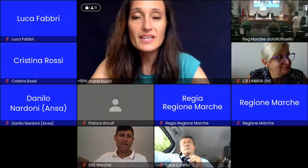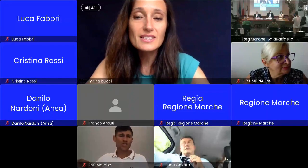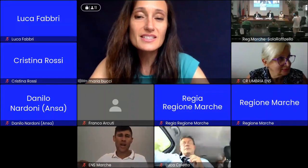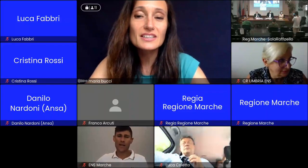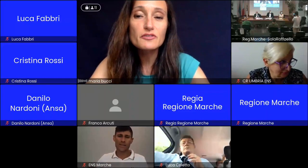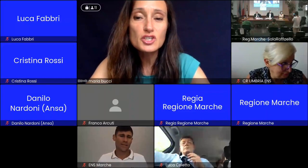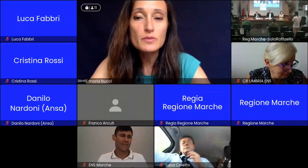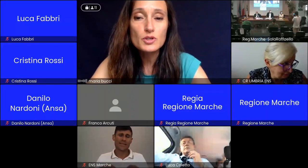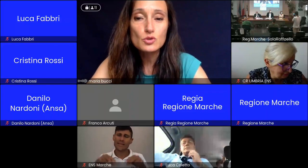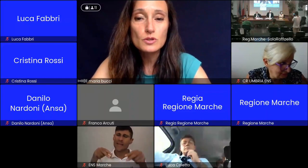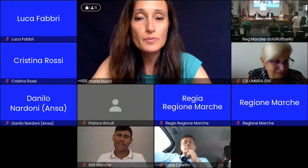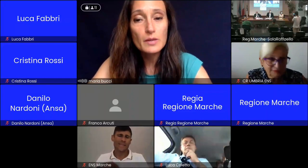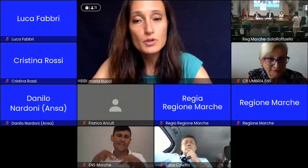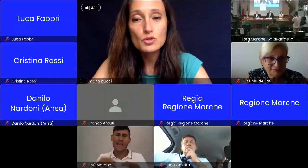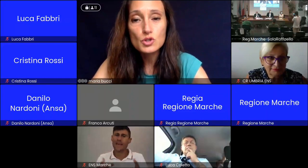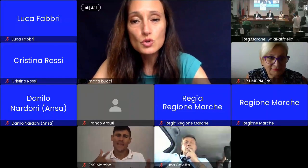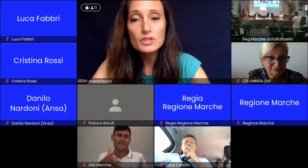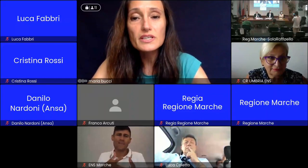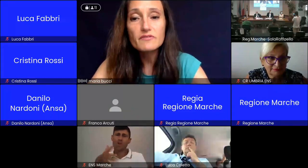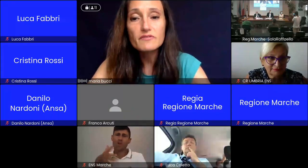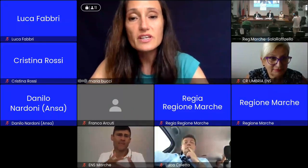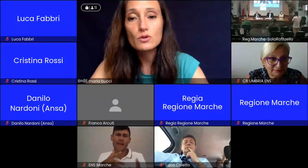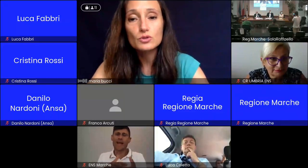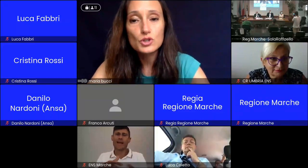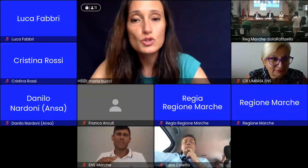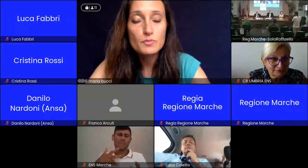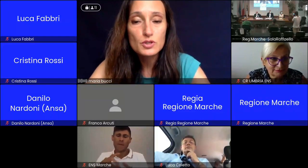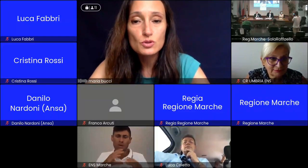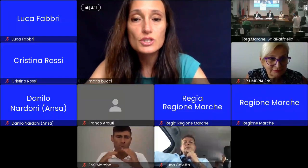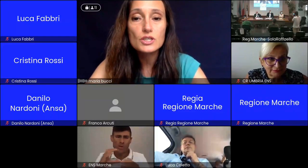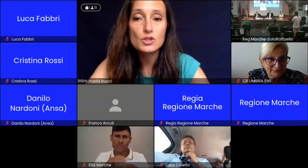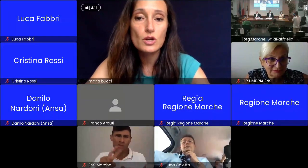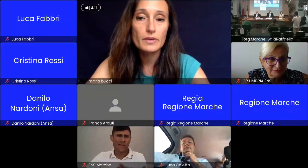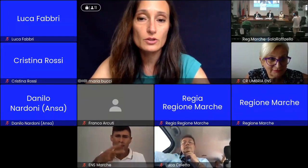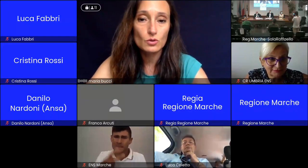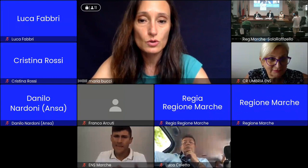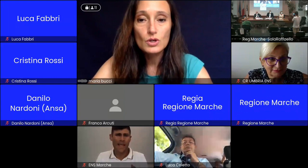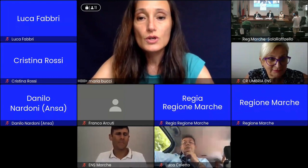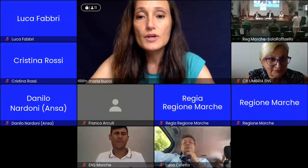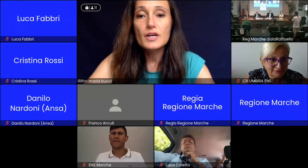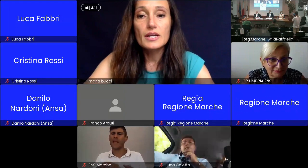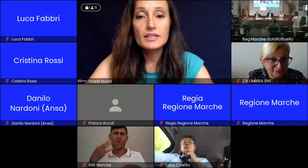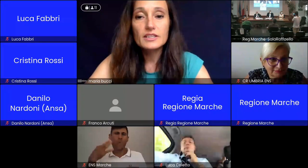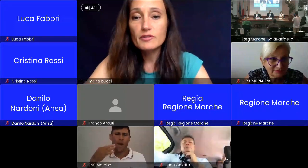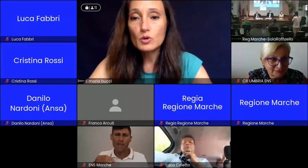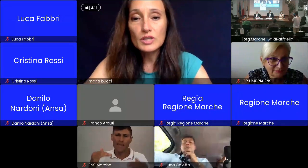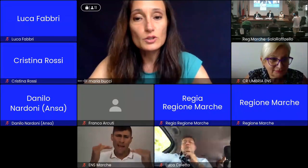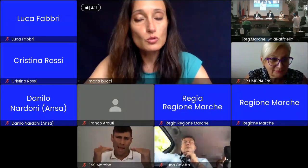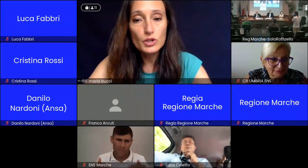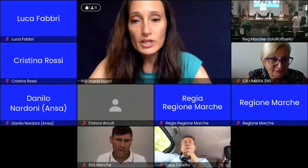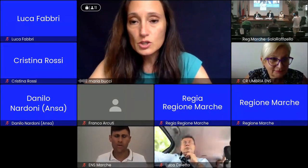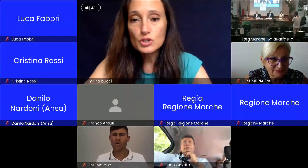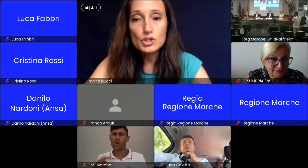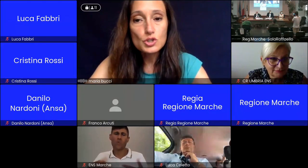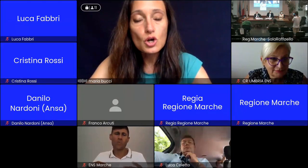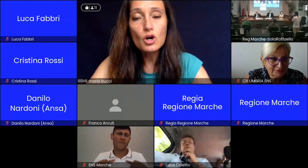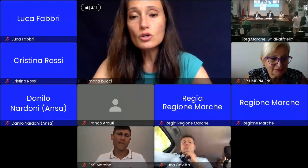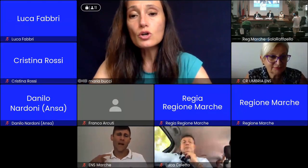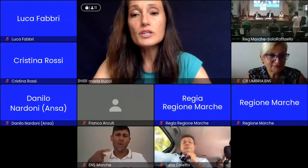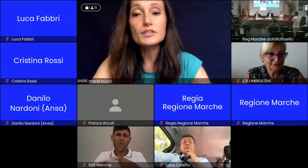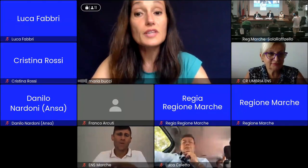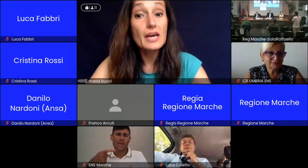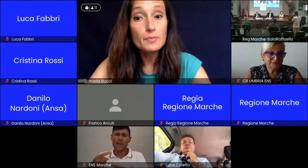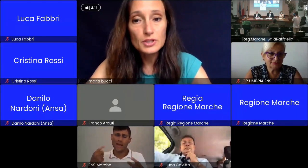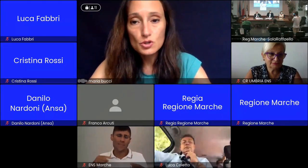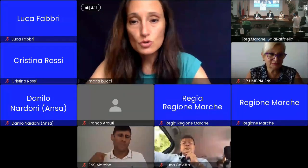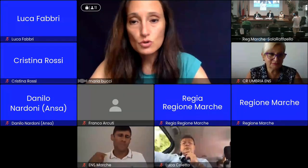quanto sia difficile per le persone sorde vivere in condizioni spesso di isolamento. Le difficoltà di comunicazione ci